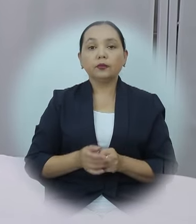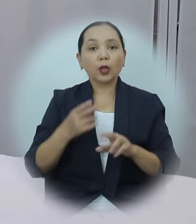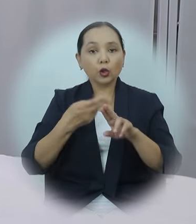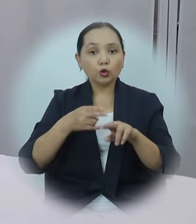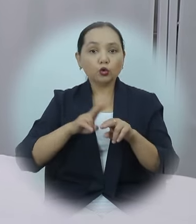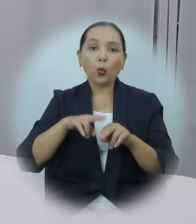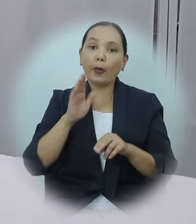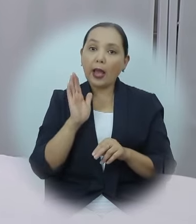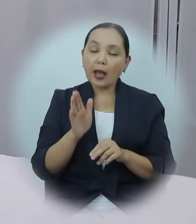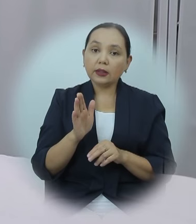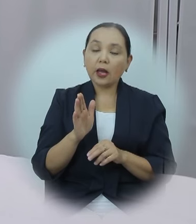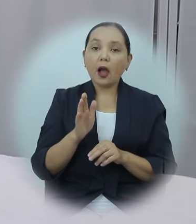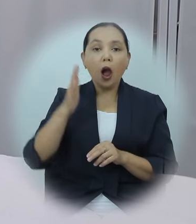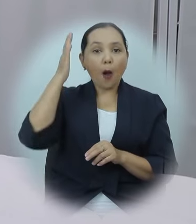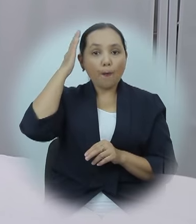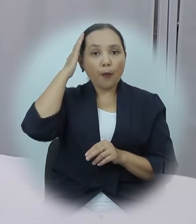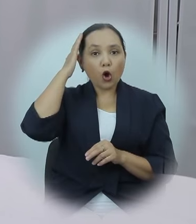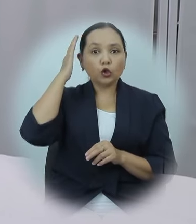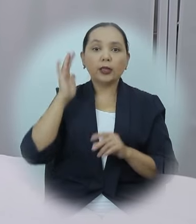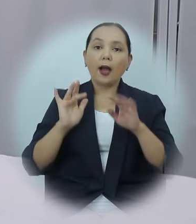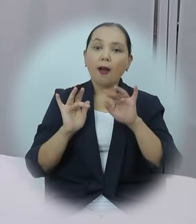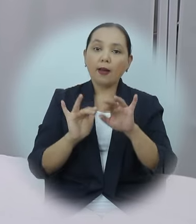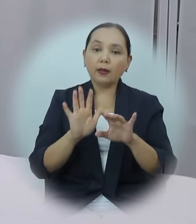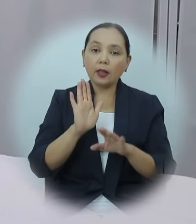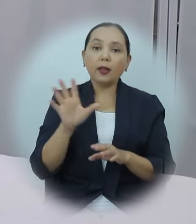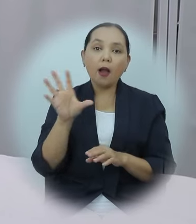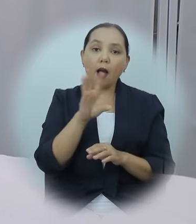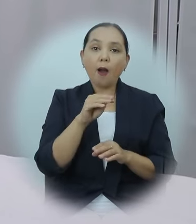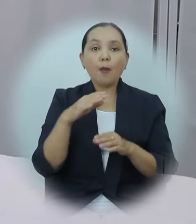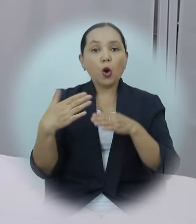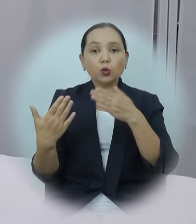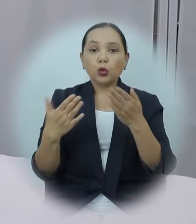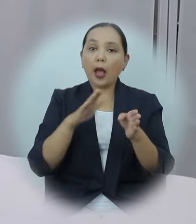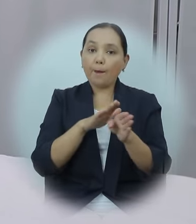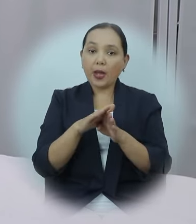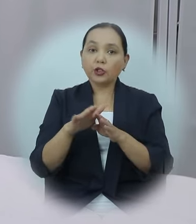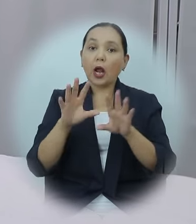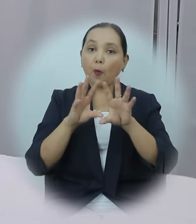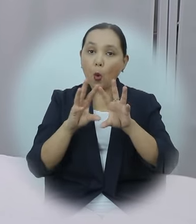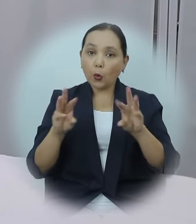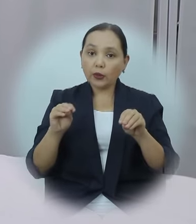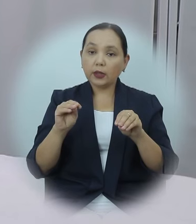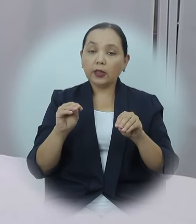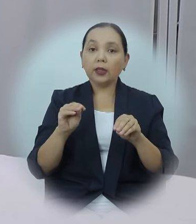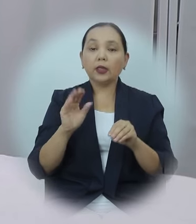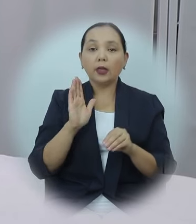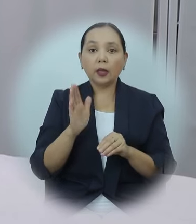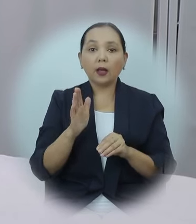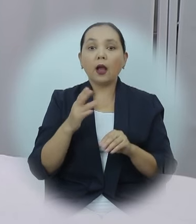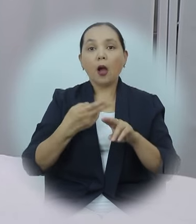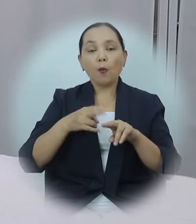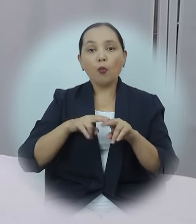Shu bilan boshda qilinayotgan hamma usullarni bajarib o'tdik.